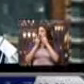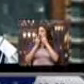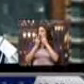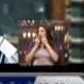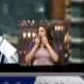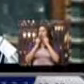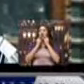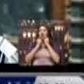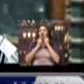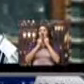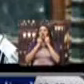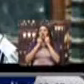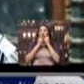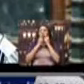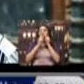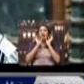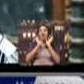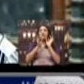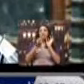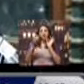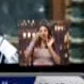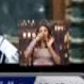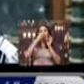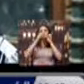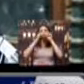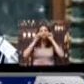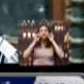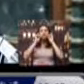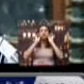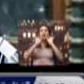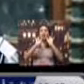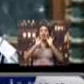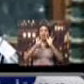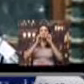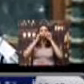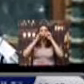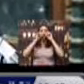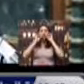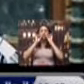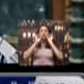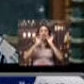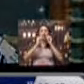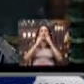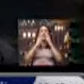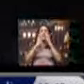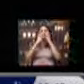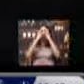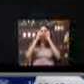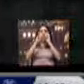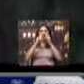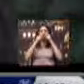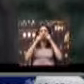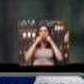قرحه وشالت فعايز يترجع مكانها والشيف تريح عشان طاقه المناخير